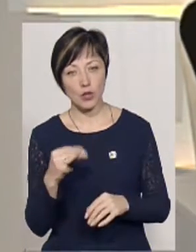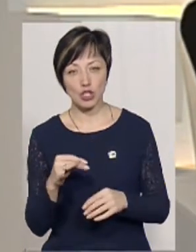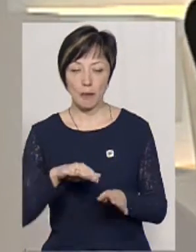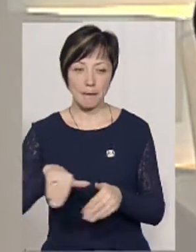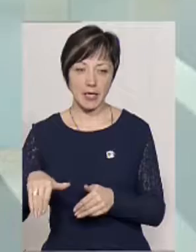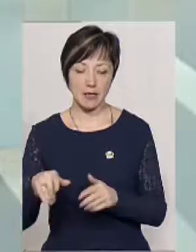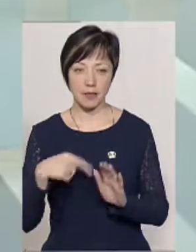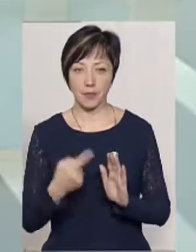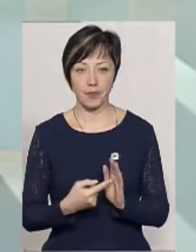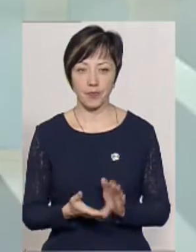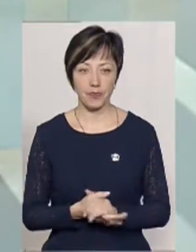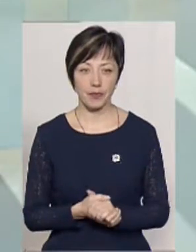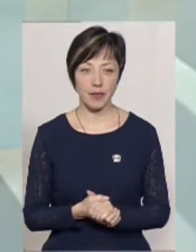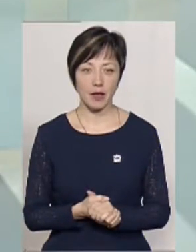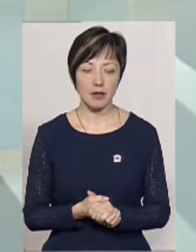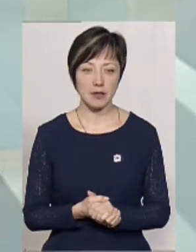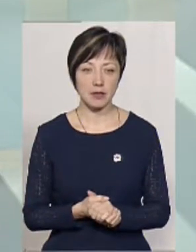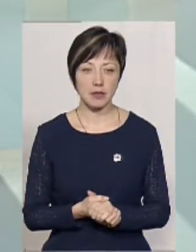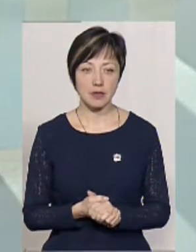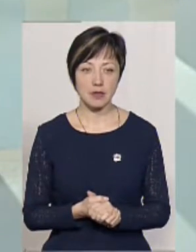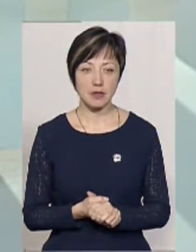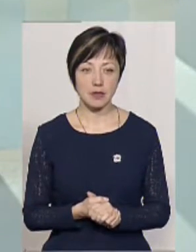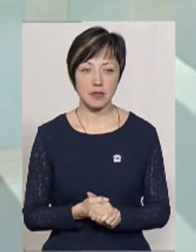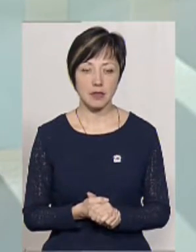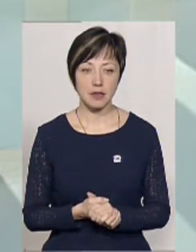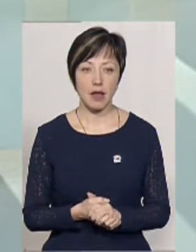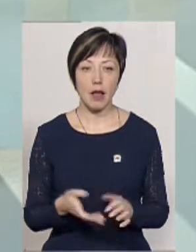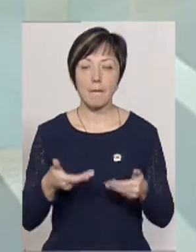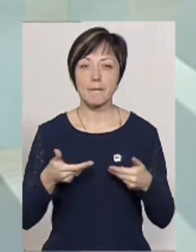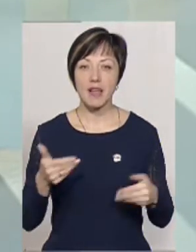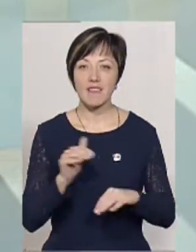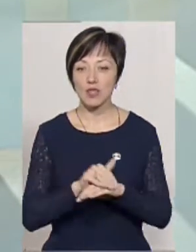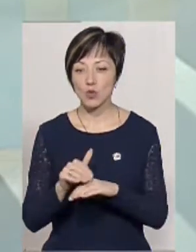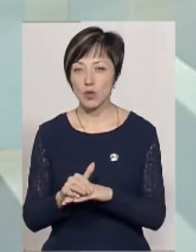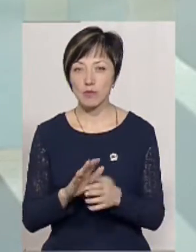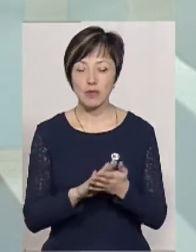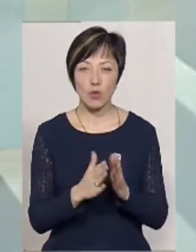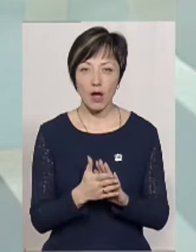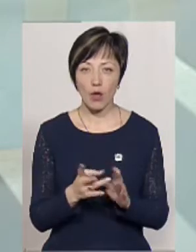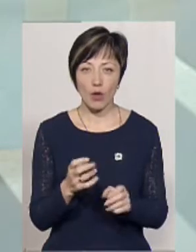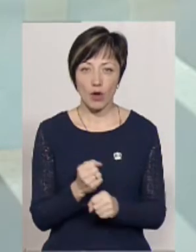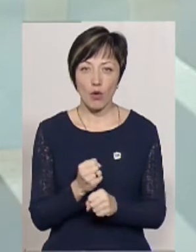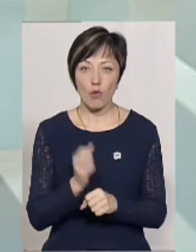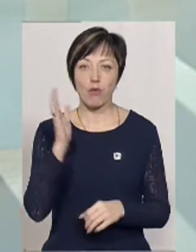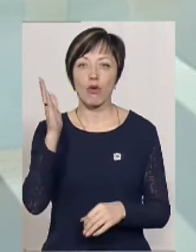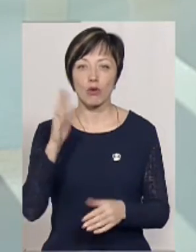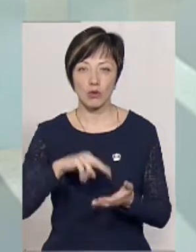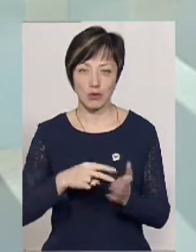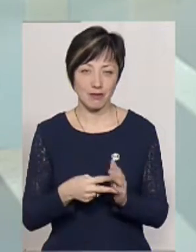чи не можна. Після? Ну, тобто ми фіксуємо якісь тенденції, але ми не робимо якби